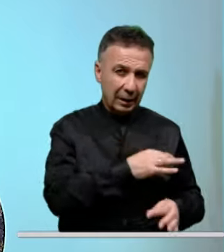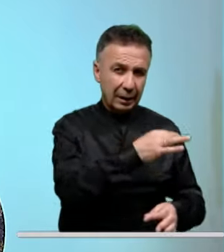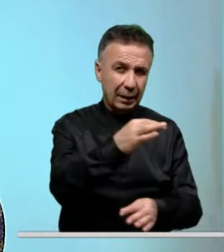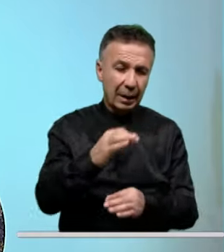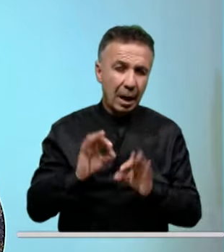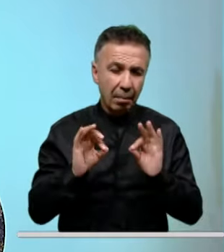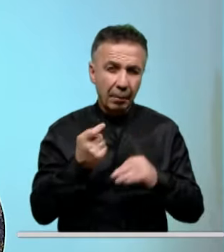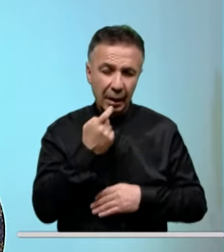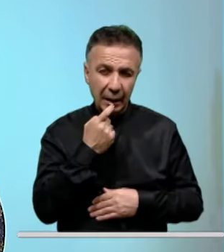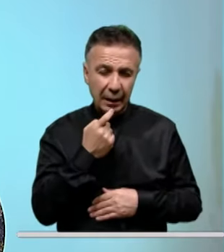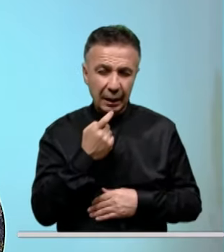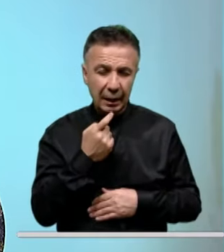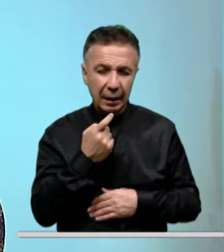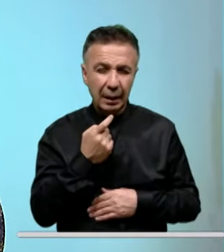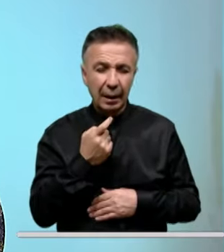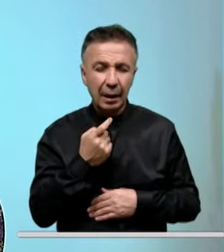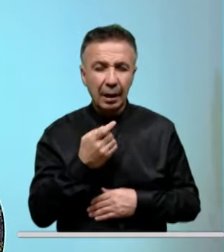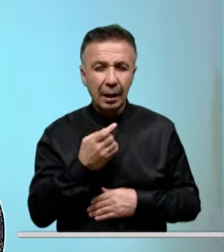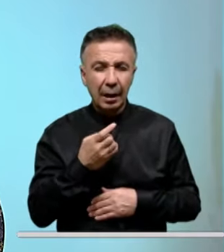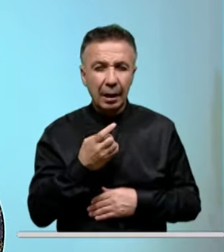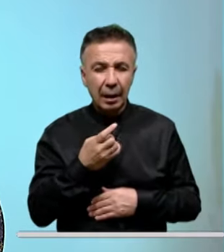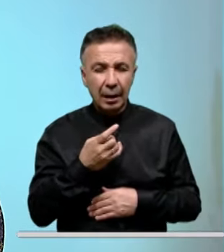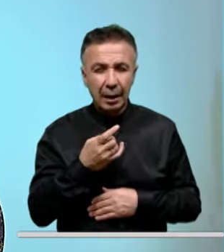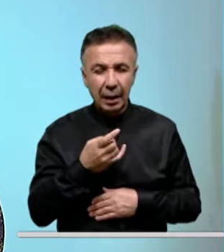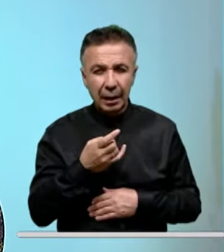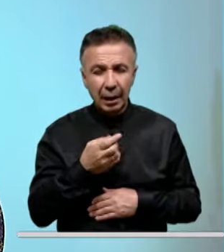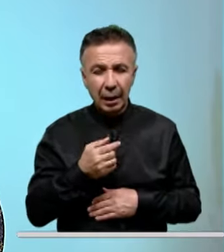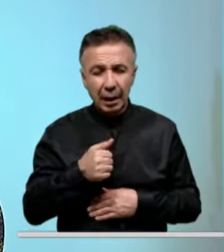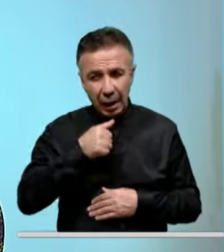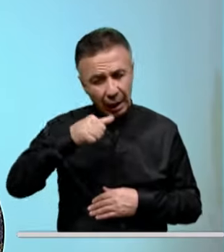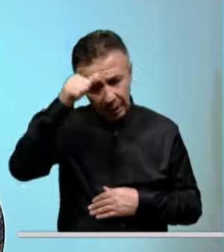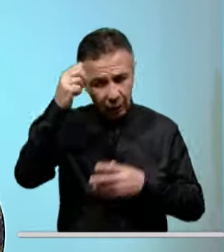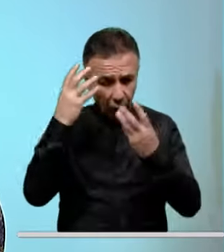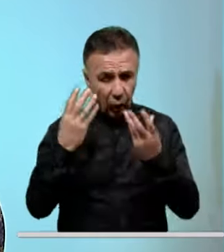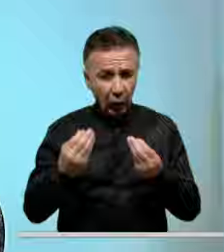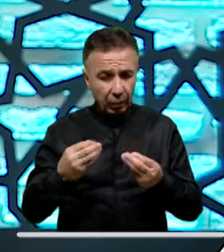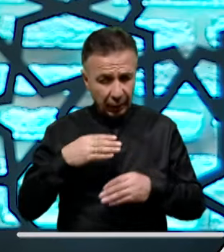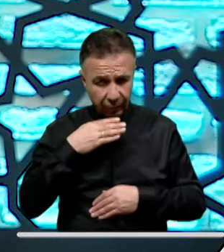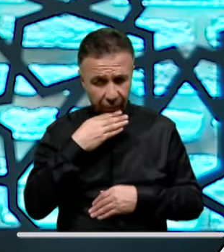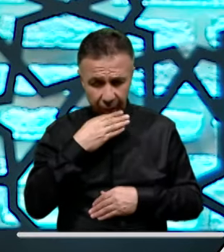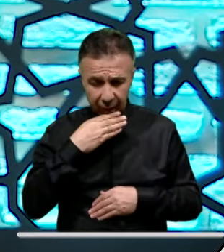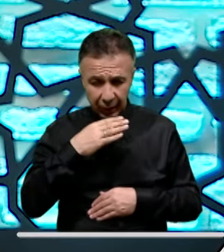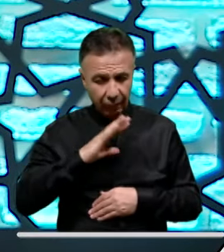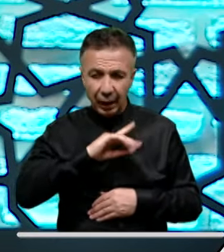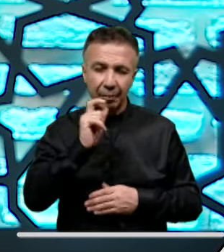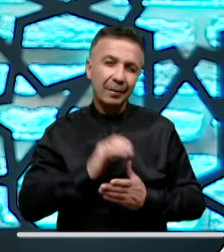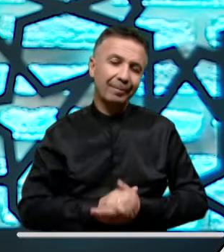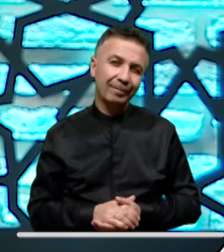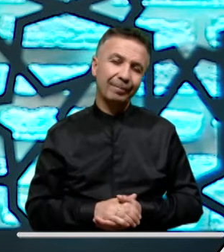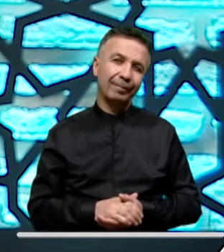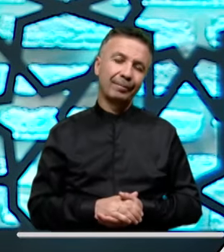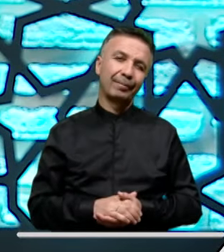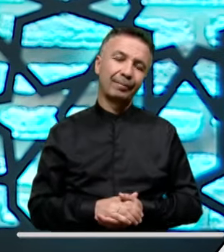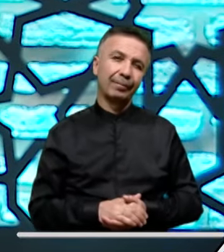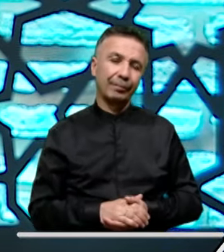her sene hacı olma imkanları var mı? Sorun buydu. Peki, soralım. Bakalım hocam ne diyecek? Mersin'e